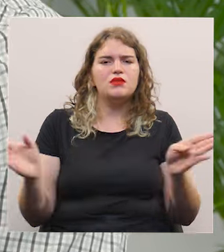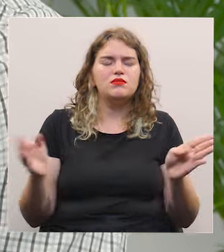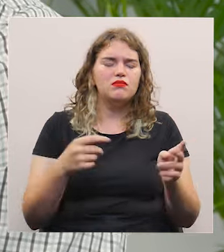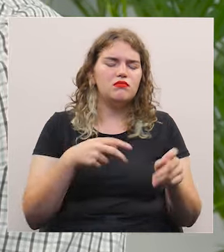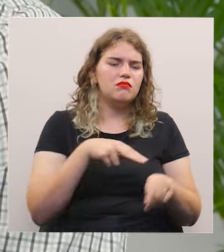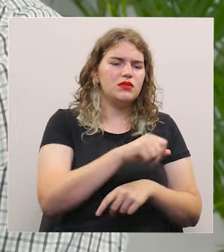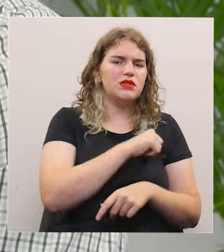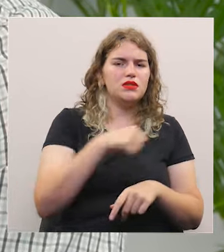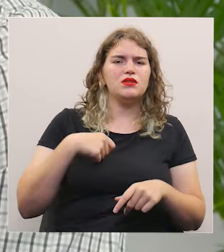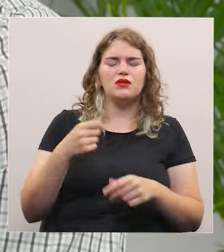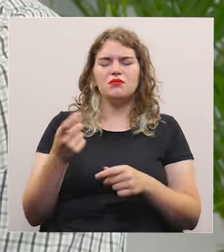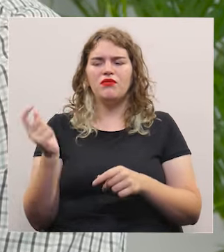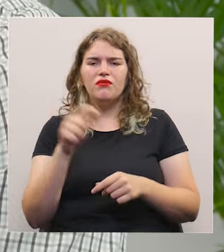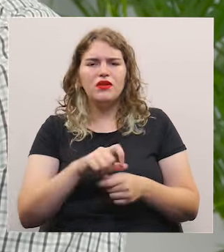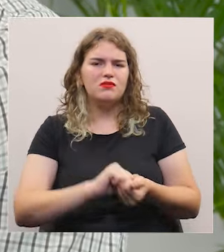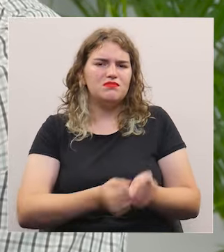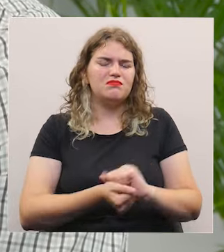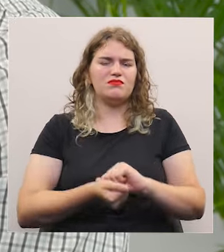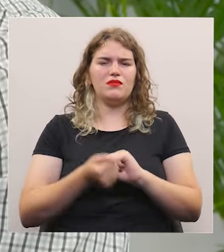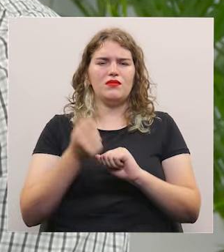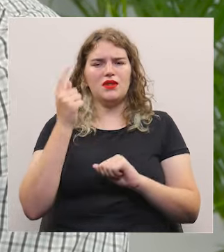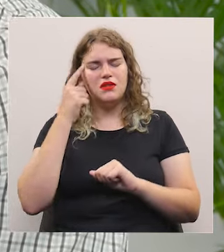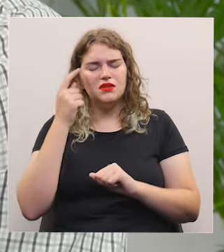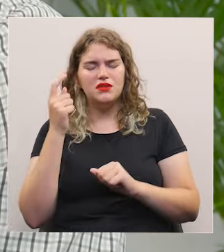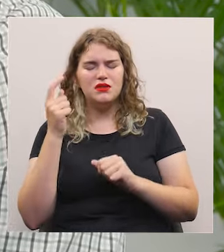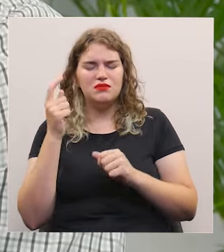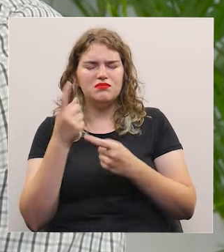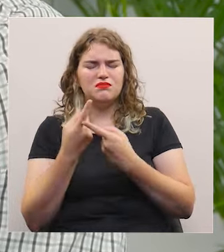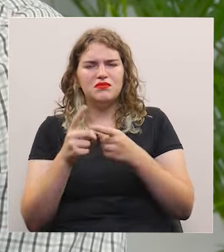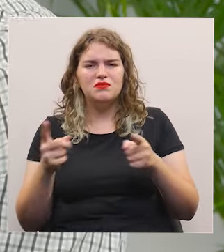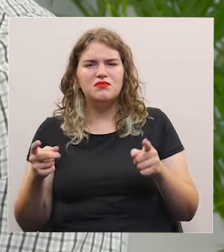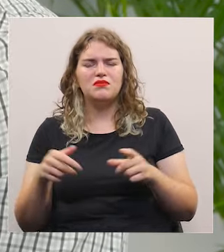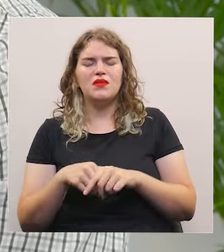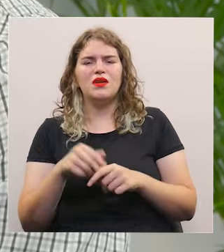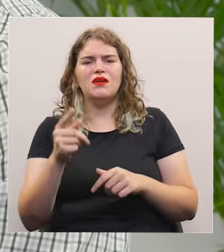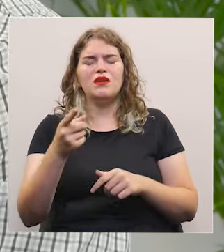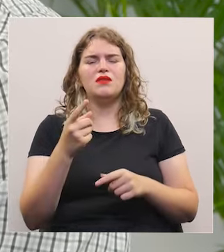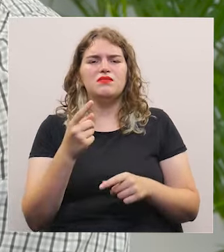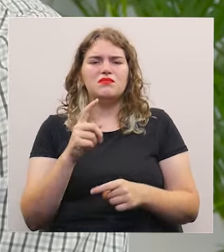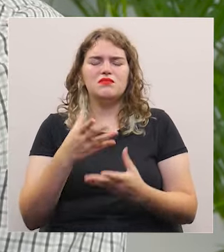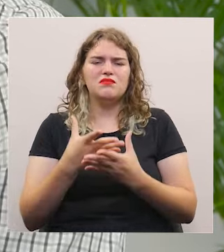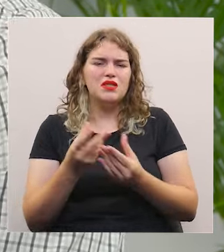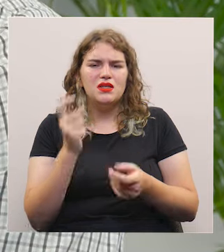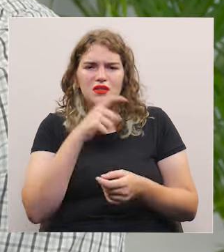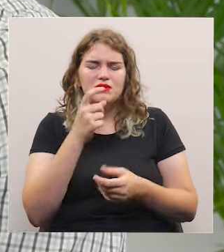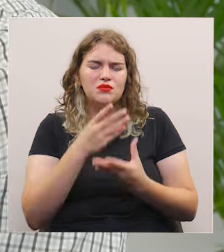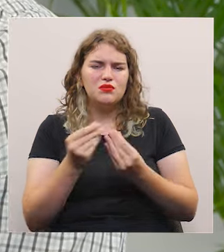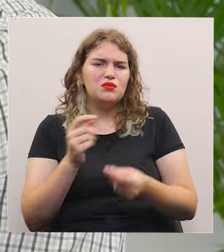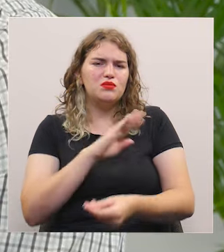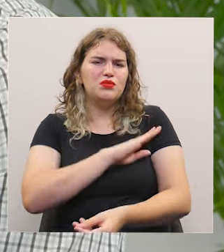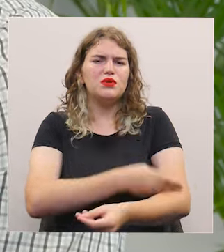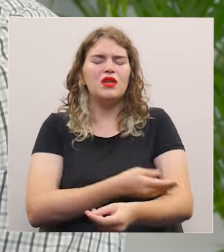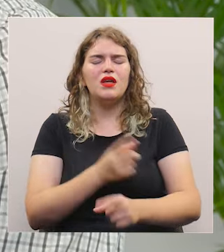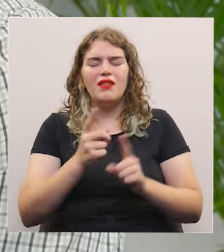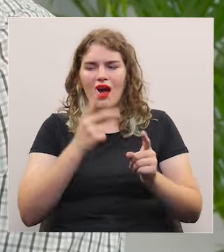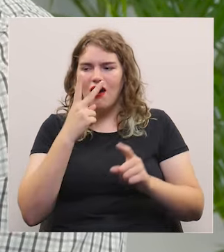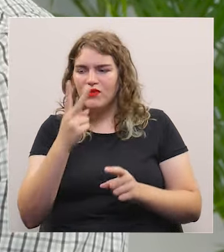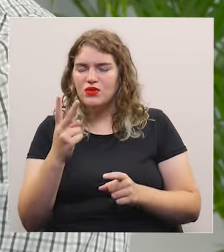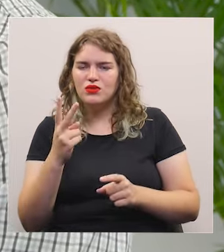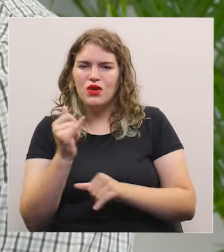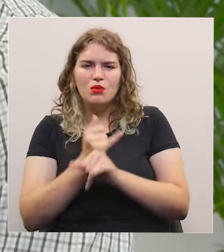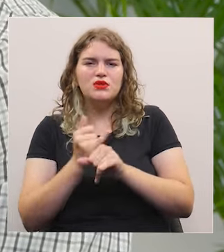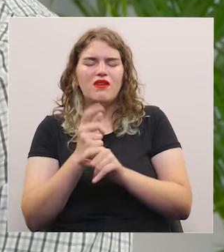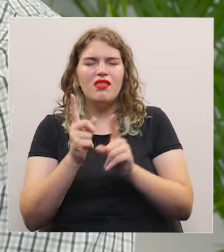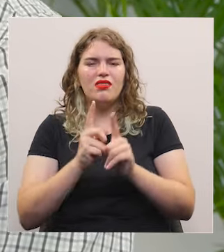anumite lupte, gânduri îndoielnice, ești mai lipsit de puteri. Am observat că întotdeauna dacă îl pun pe